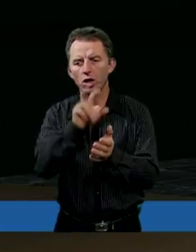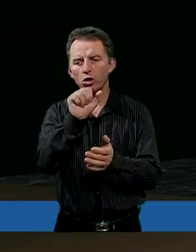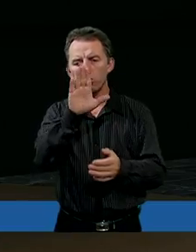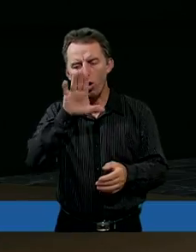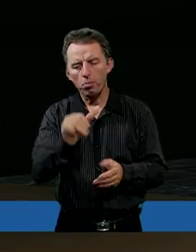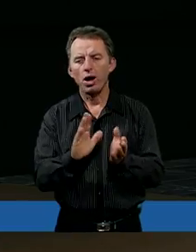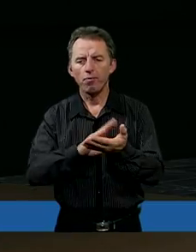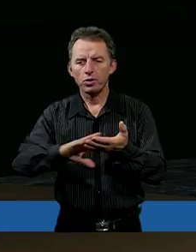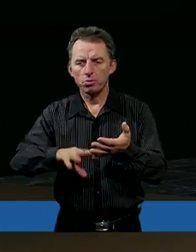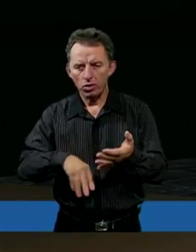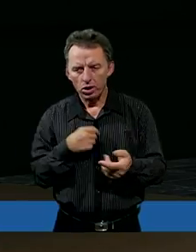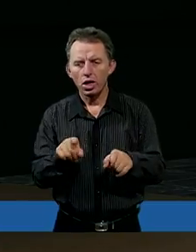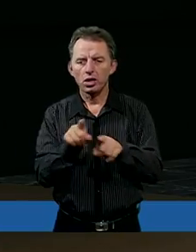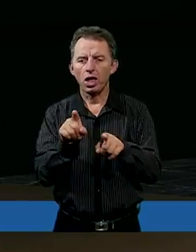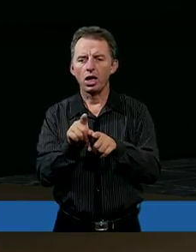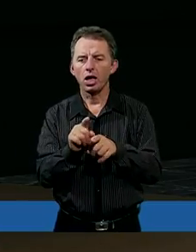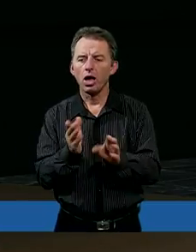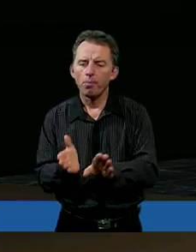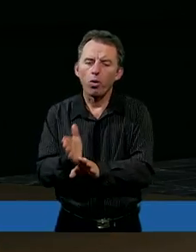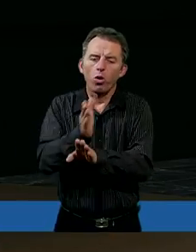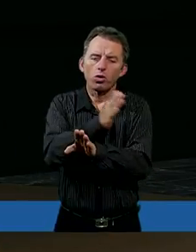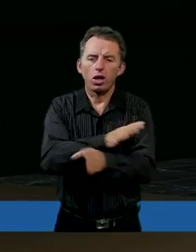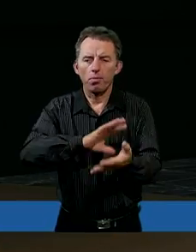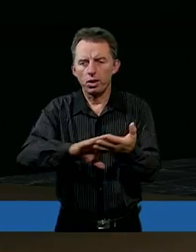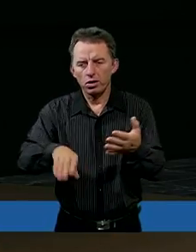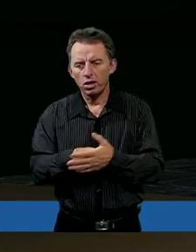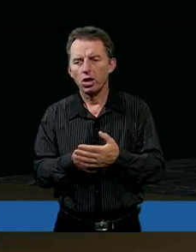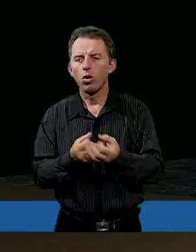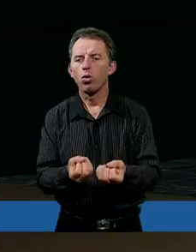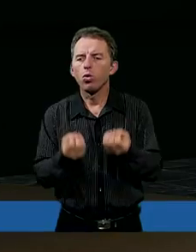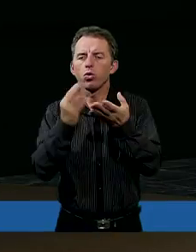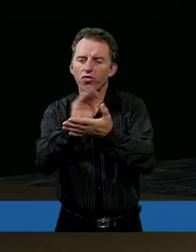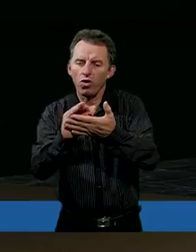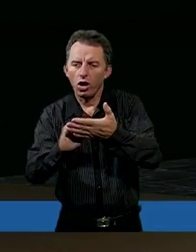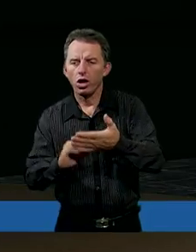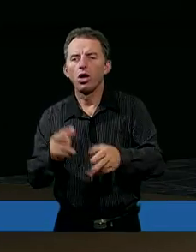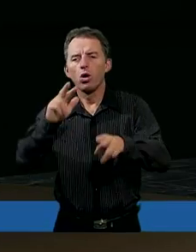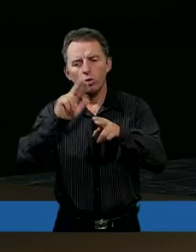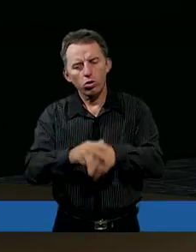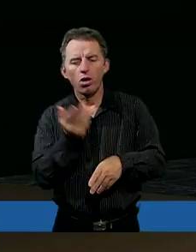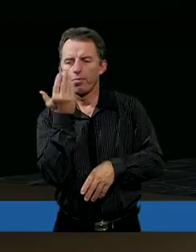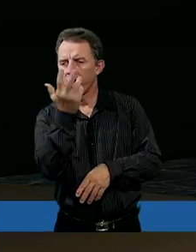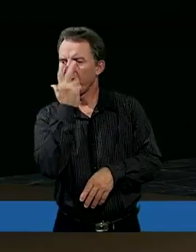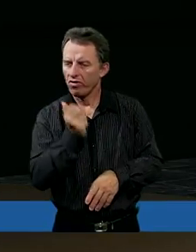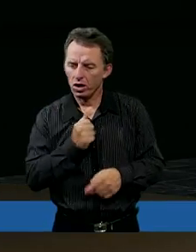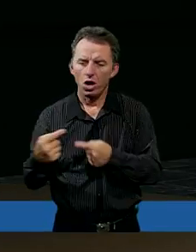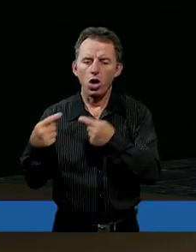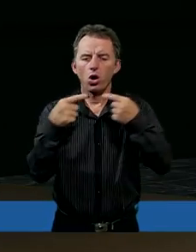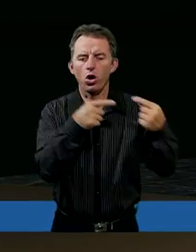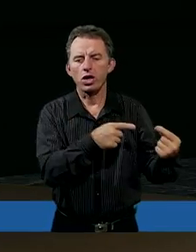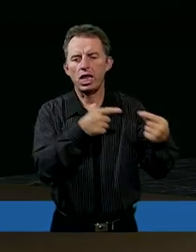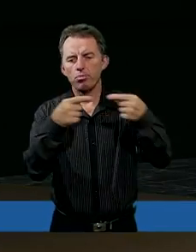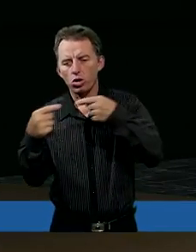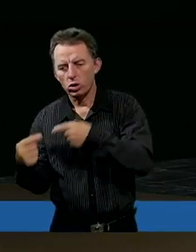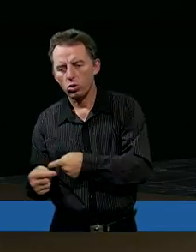w Piśmie Świętym, ale także pozabiblijne utwory, które bardzo wyraźnie korespondują z tą